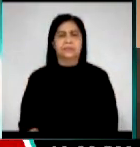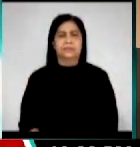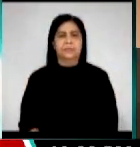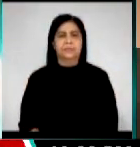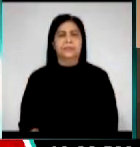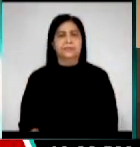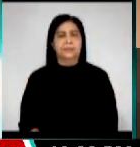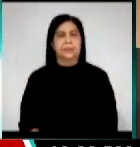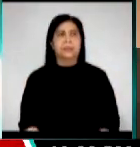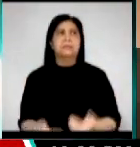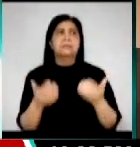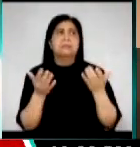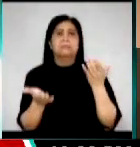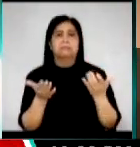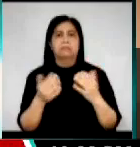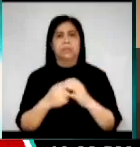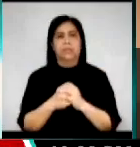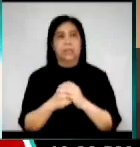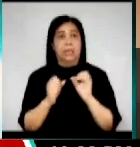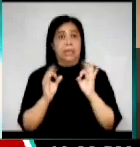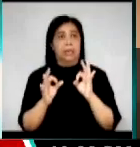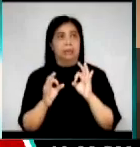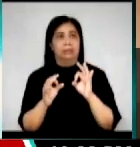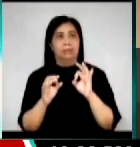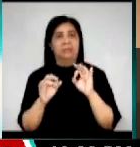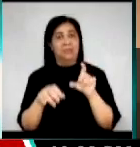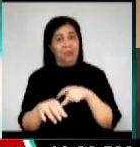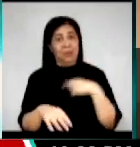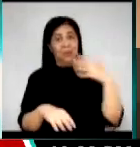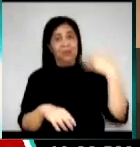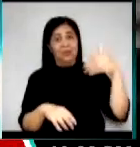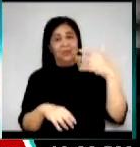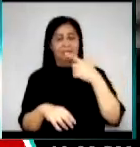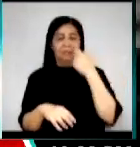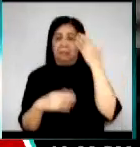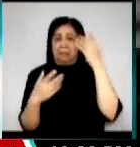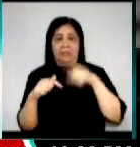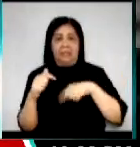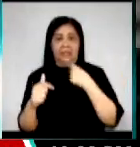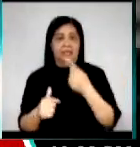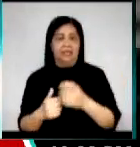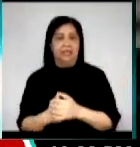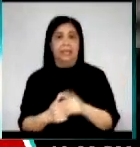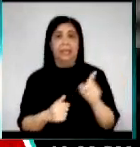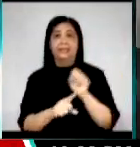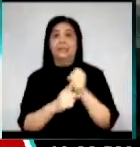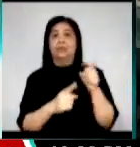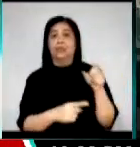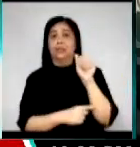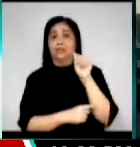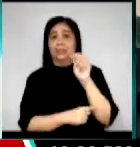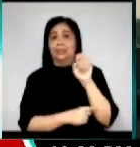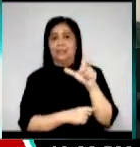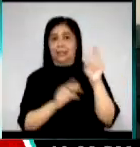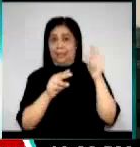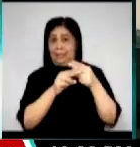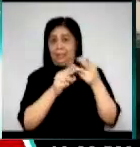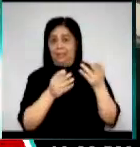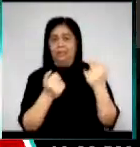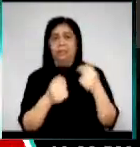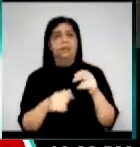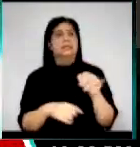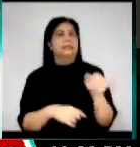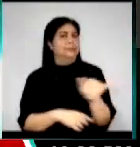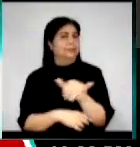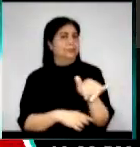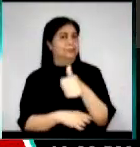Siguro kapag tumagal, kasi hindi natin masasabi. Ang sitwasyon ni Angel hindi nalalayo sa iba pang empleyado.